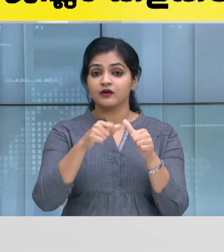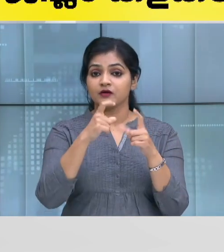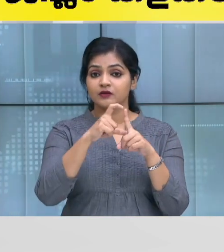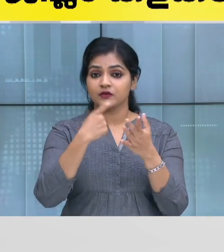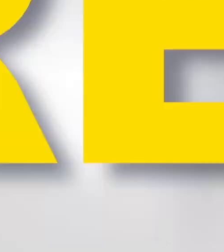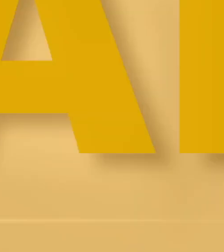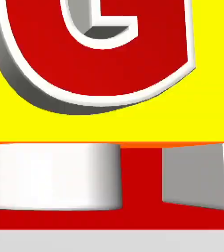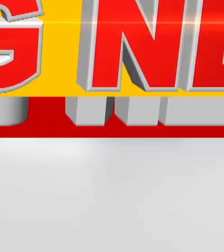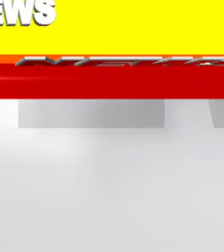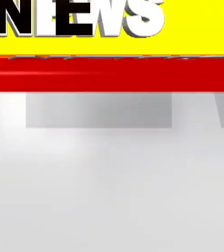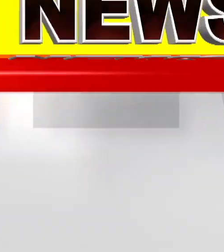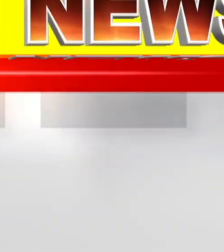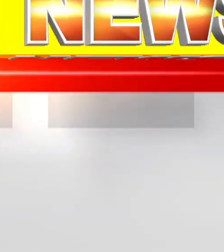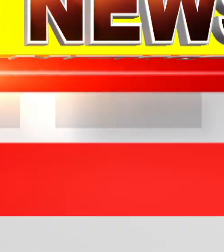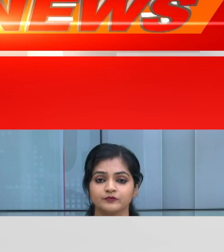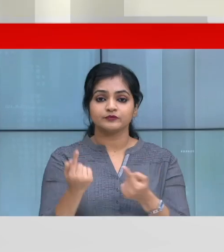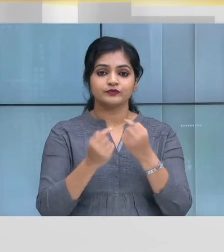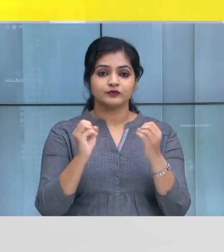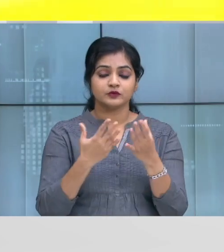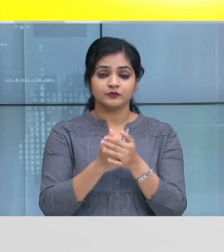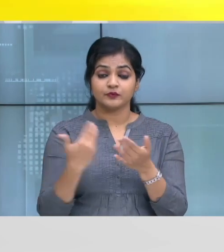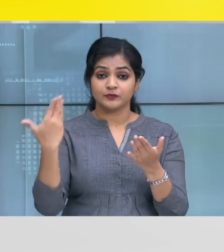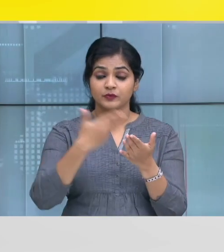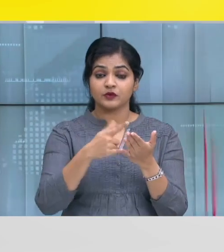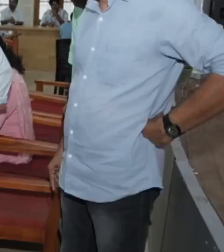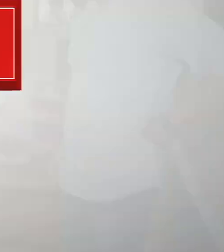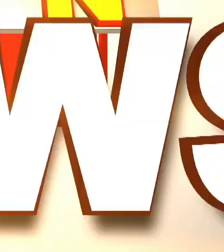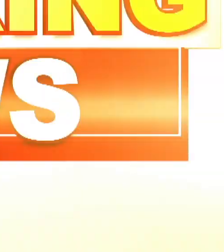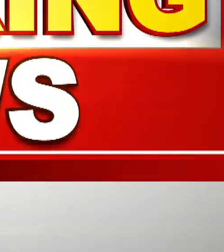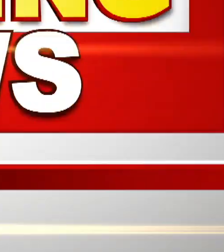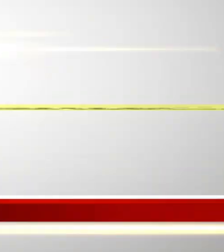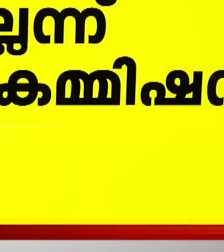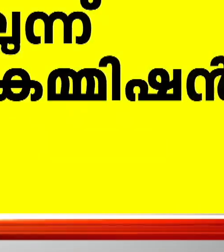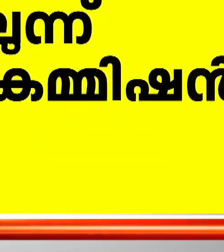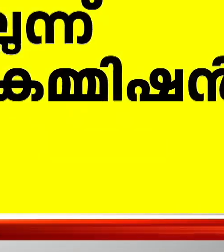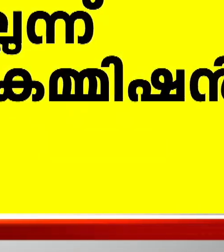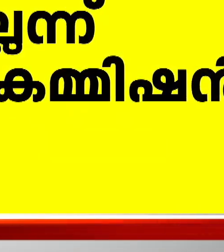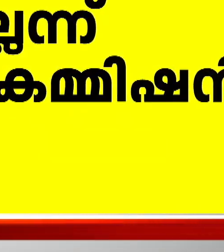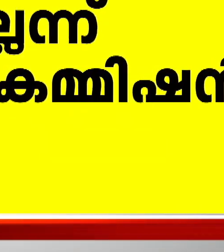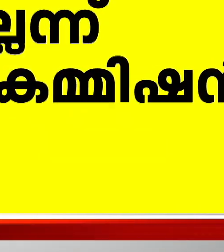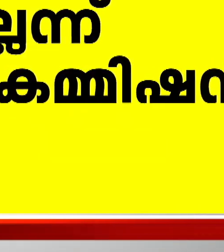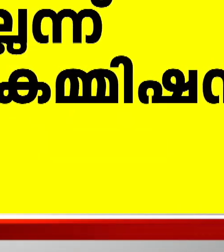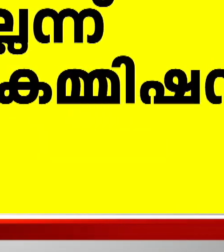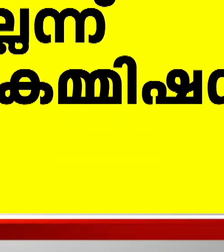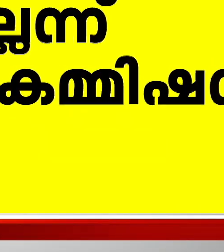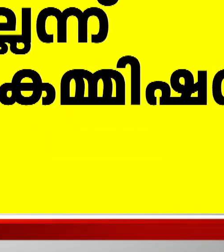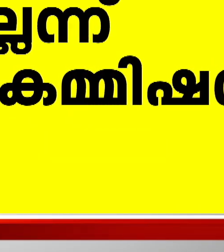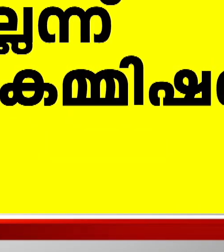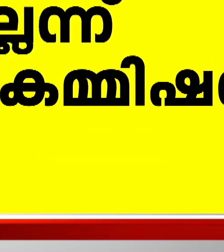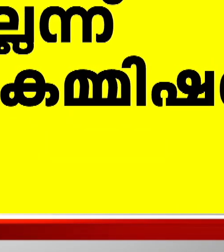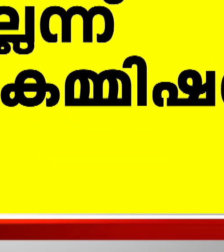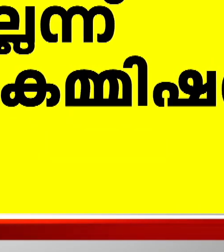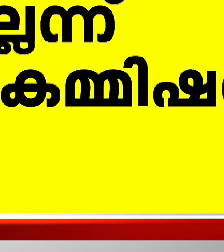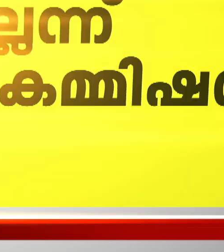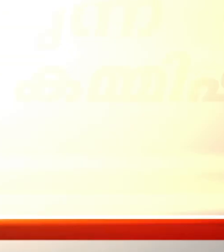ഹർജിക്ക് അനുബന്ധമായിട്ടായിരുന്നു. ആ ഹർജിയിൽ 100% VVPATകളും എണ്ണണം എന്ന വാദം ഉയർത്താൻ വേണ്ടിയിട്ടാണ് കാസർഗോഡ്